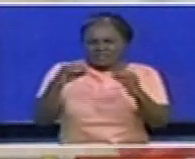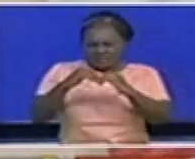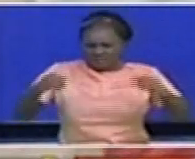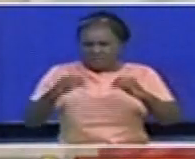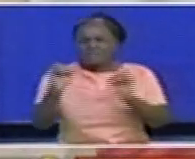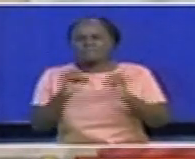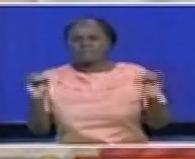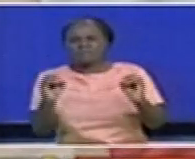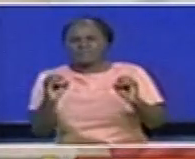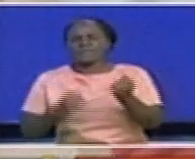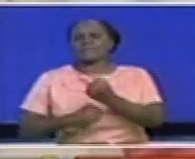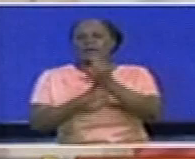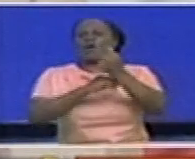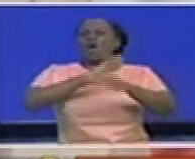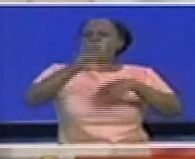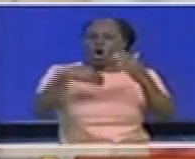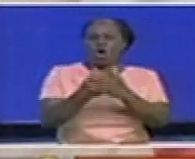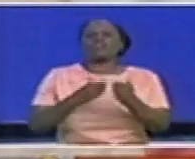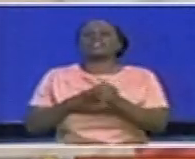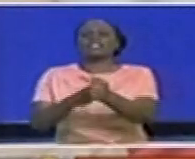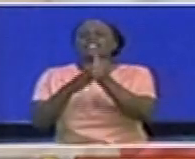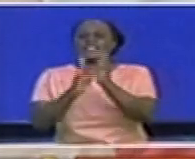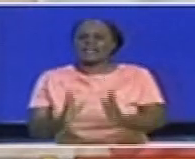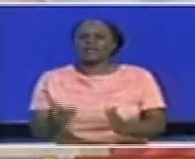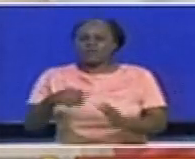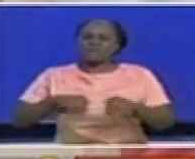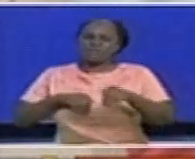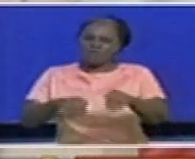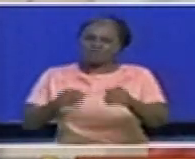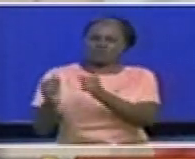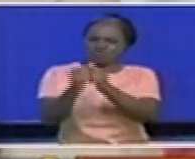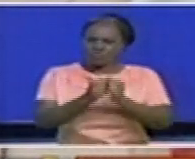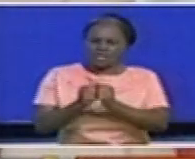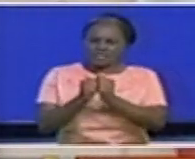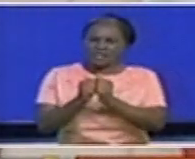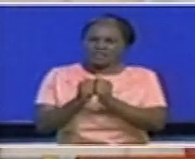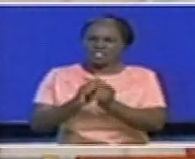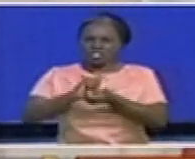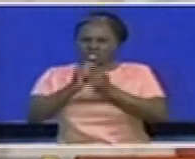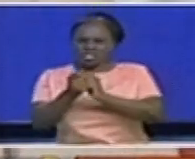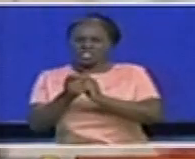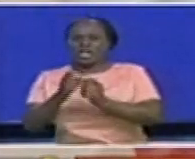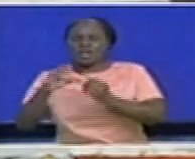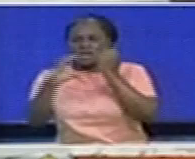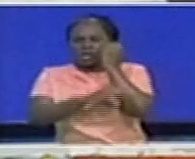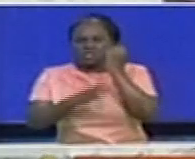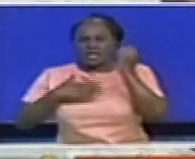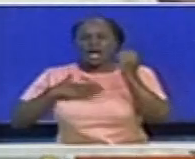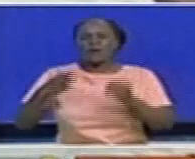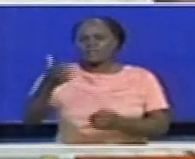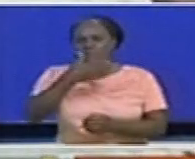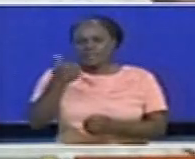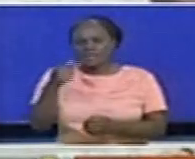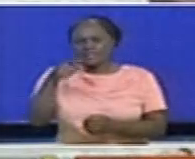unfettered support of all leaders so that we can move together and change our country for the better. Ni mradi